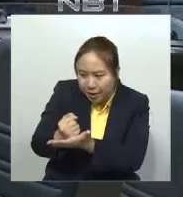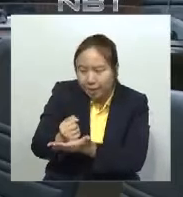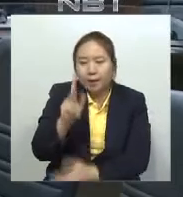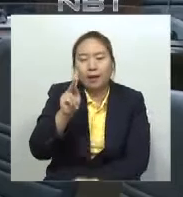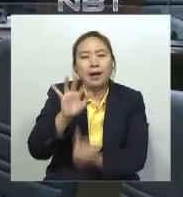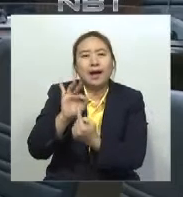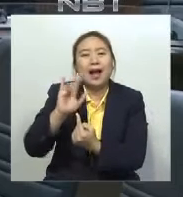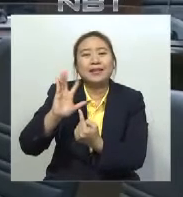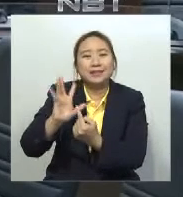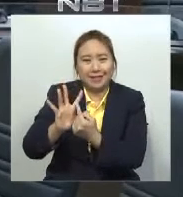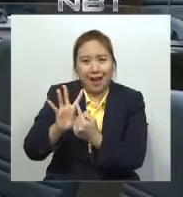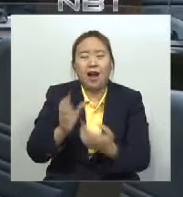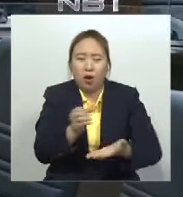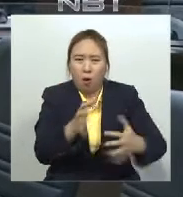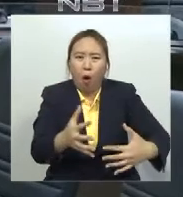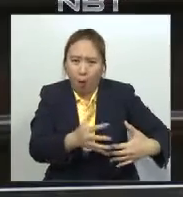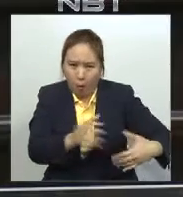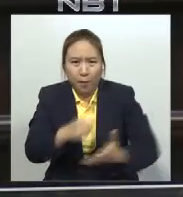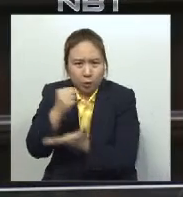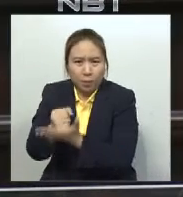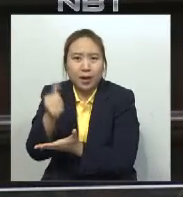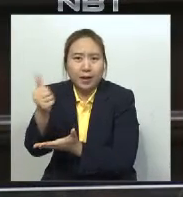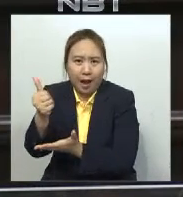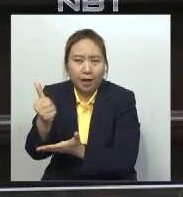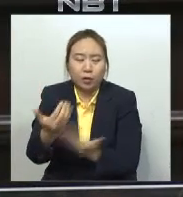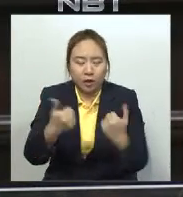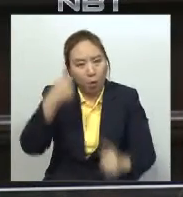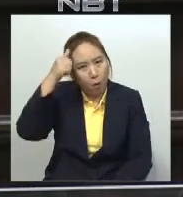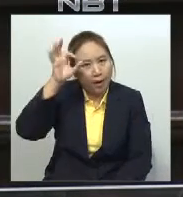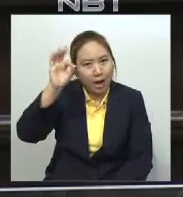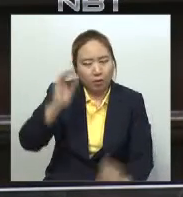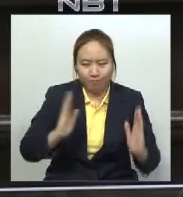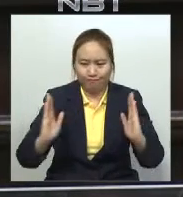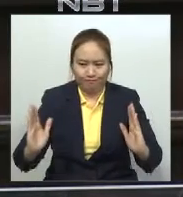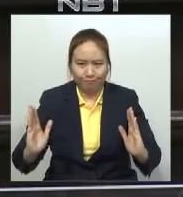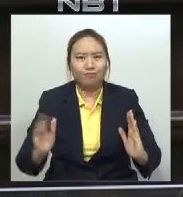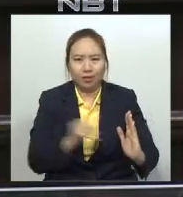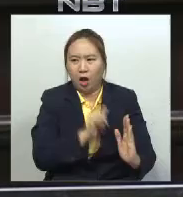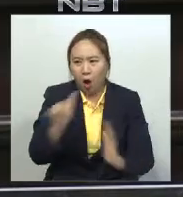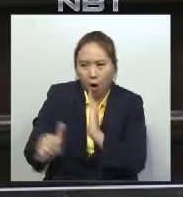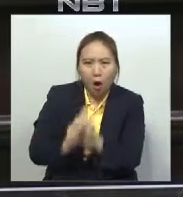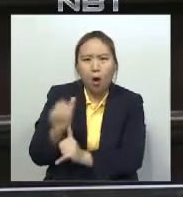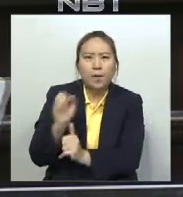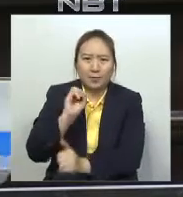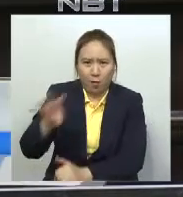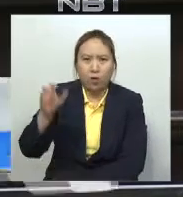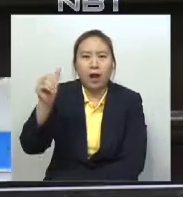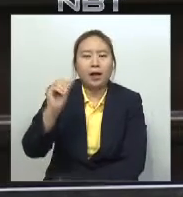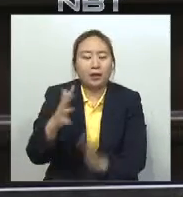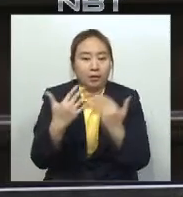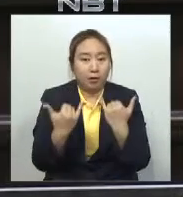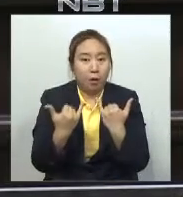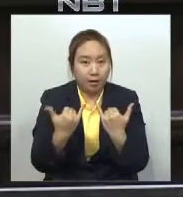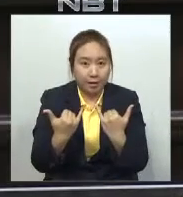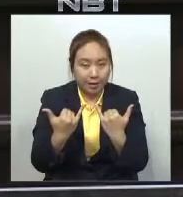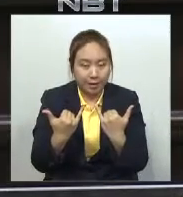พราะอยู่ในช่วงของการนิรโทษกรรมผู้ครอบครองกัญชาในช่วง90วันส่วนข้อกังวลนะคะว่าถึงแม้ว่าตอนนี้จะ